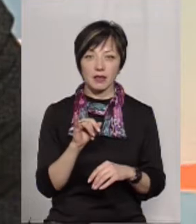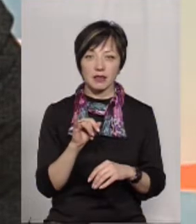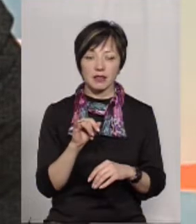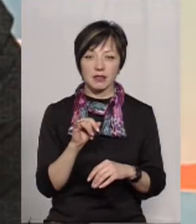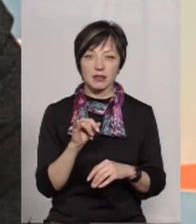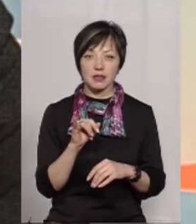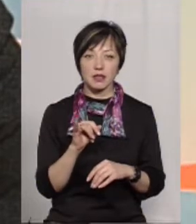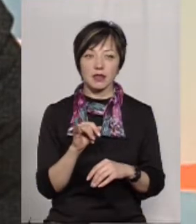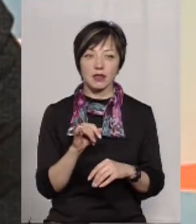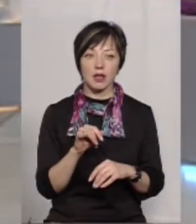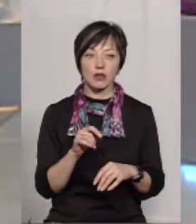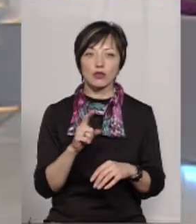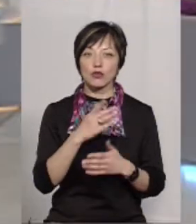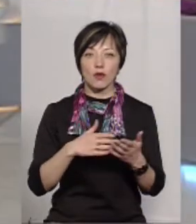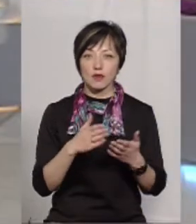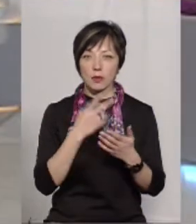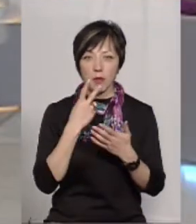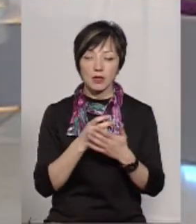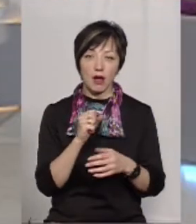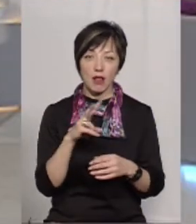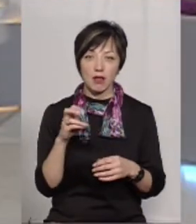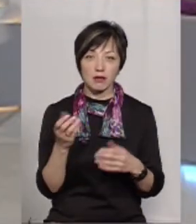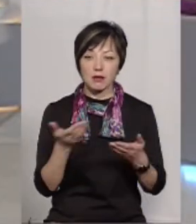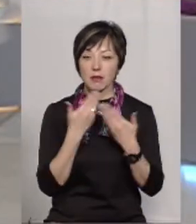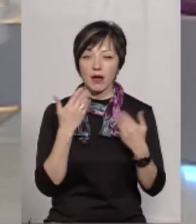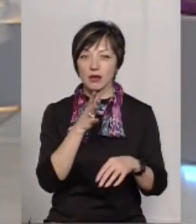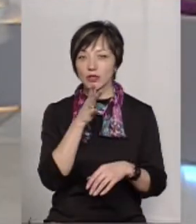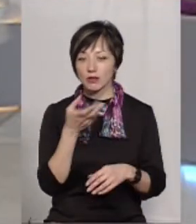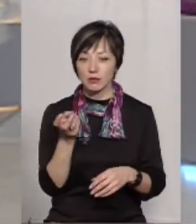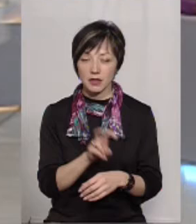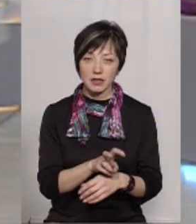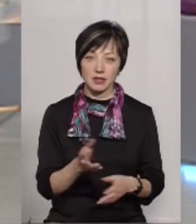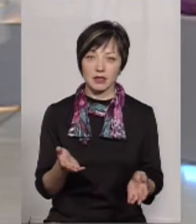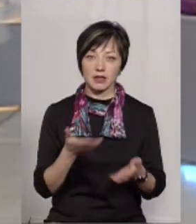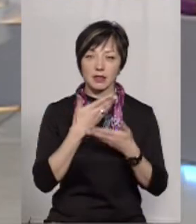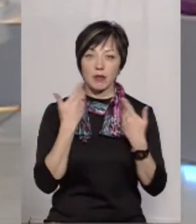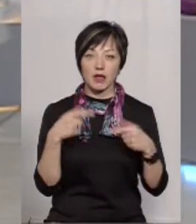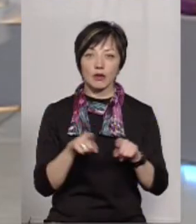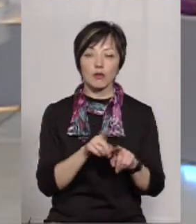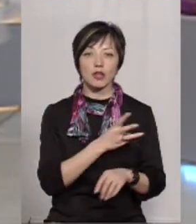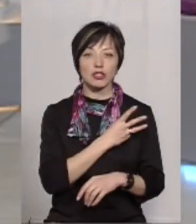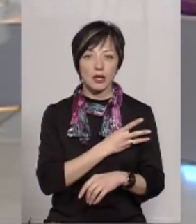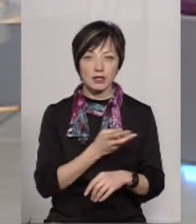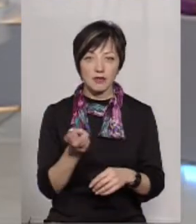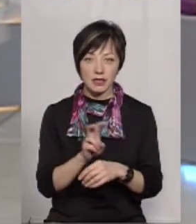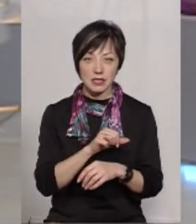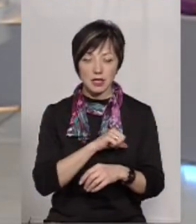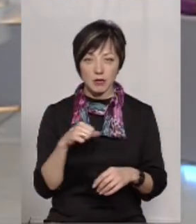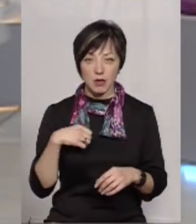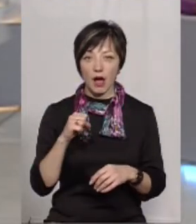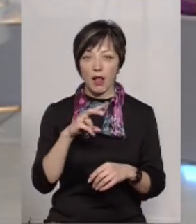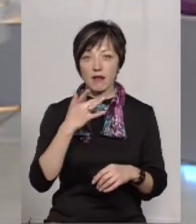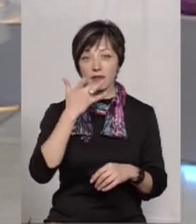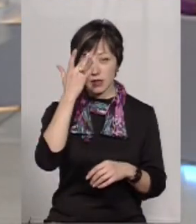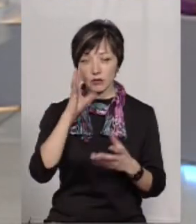ну, практично не можу сказати, що ми їх зовсім не бачимо. Не мають часу з'явитися, не мають аж такого бажання з'явитися.